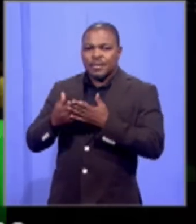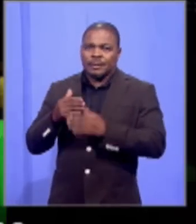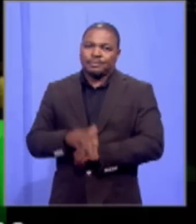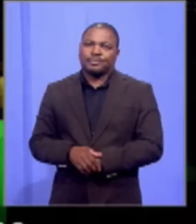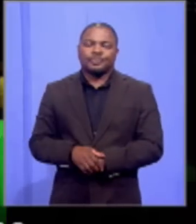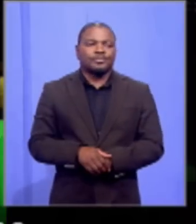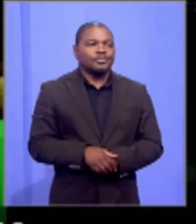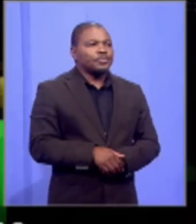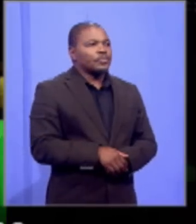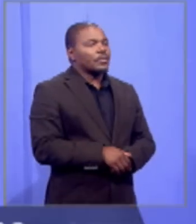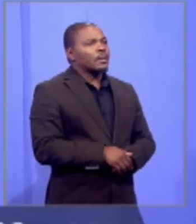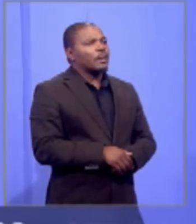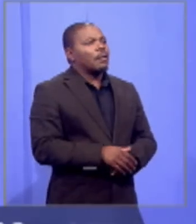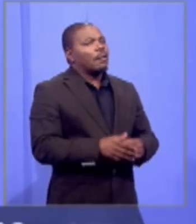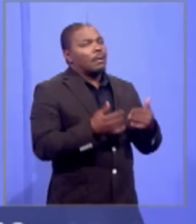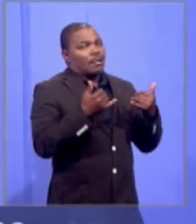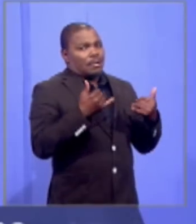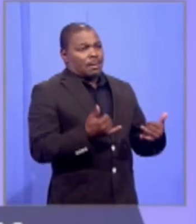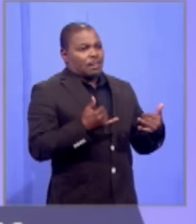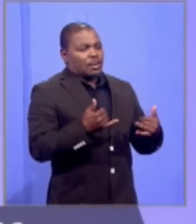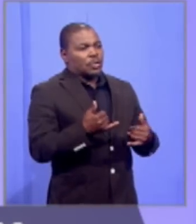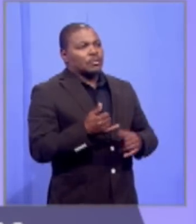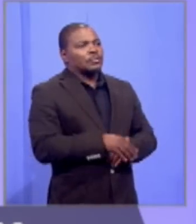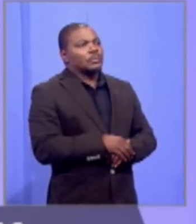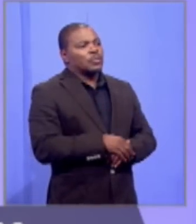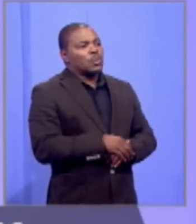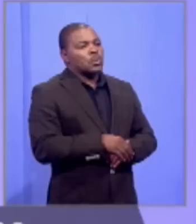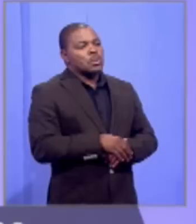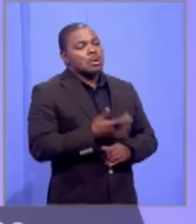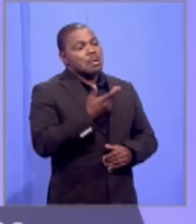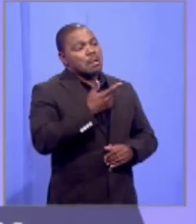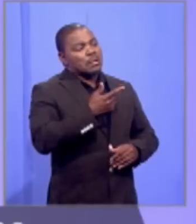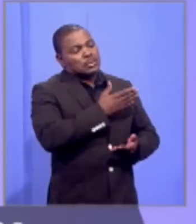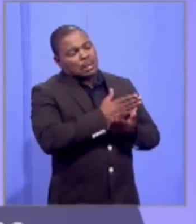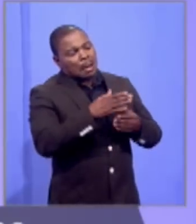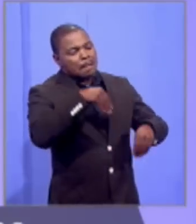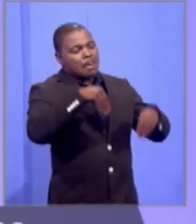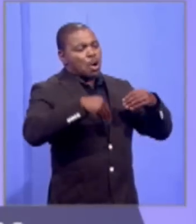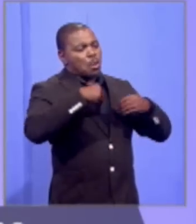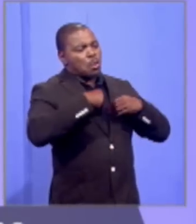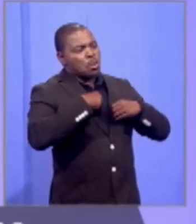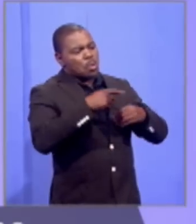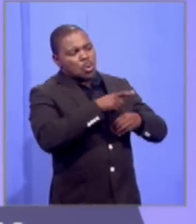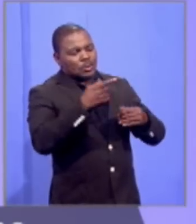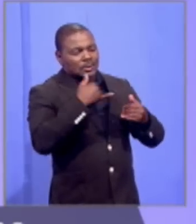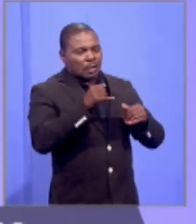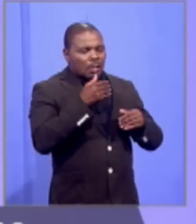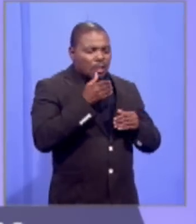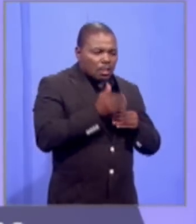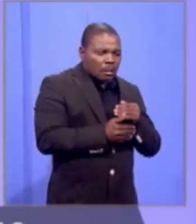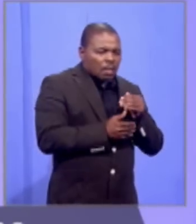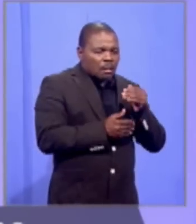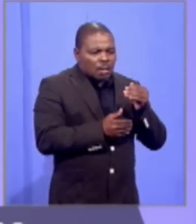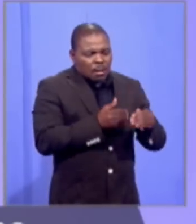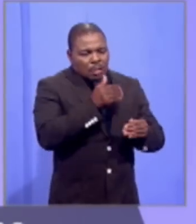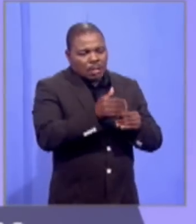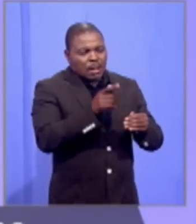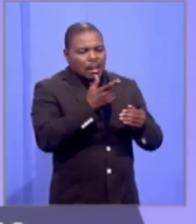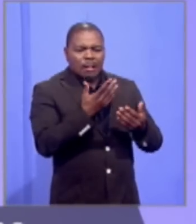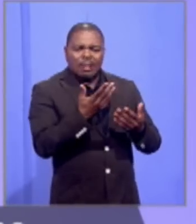re bolela ge bjale re bolela ka go hlokomologa ga boramoepo ba bang ba ile gore ba sa ithuta go tšwara phaga ka lekaleng la tša